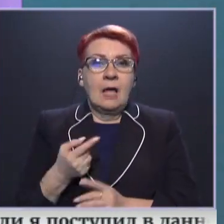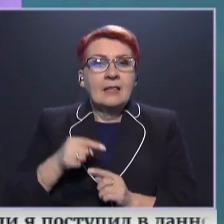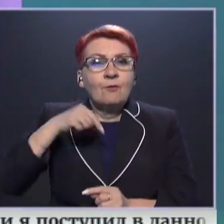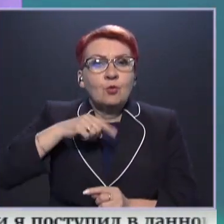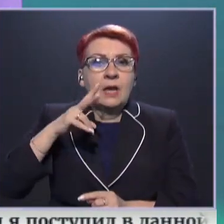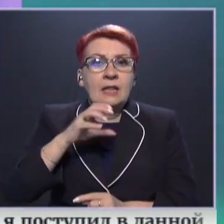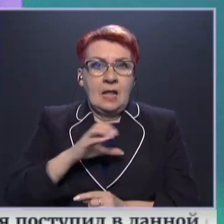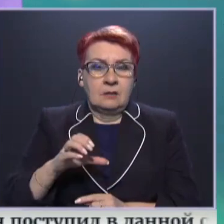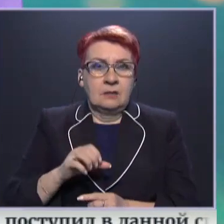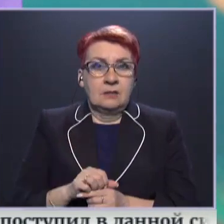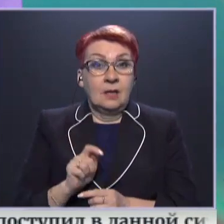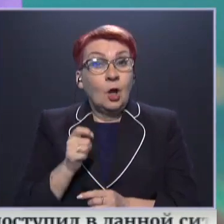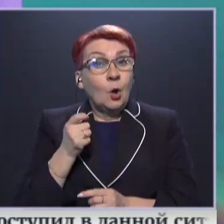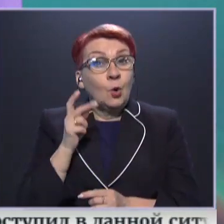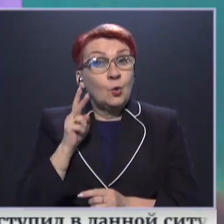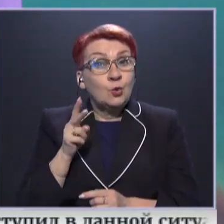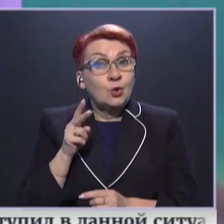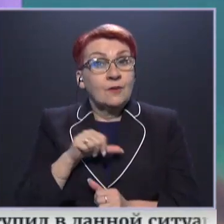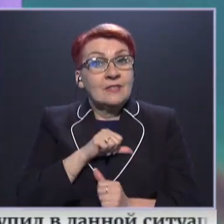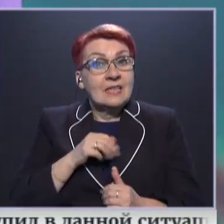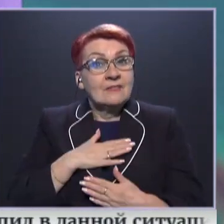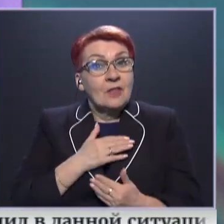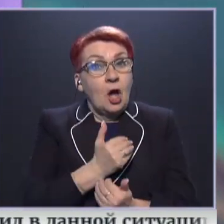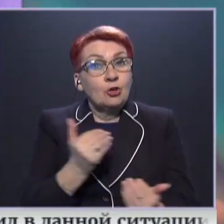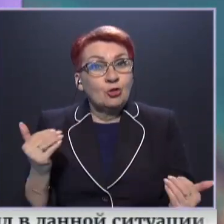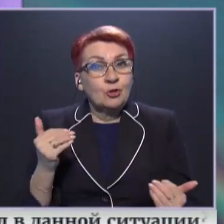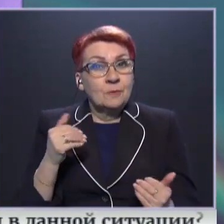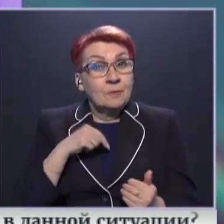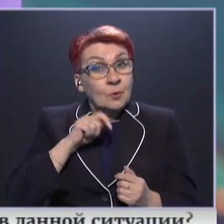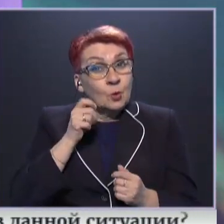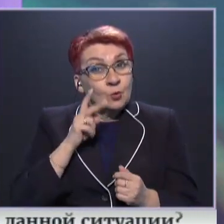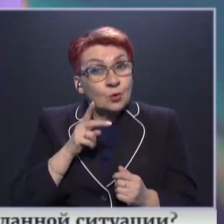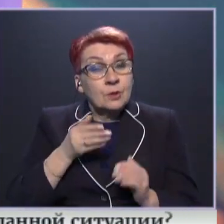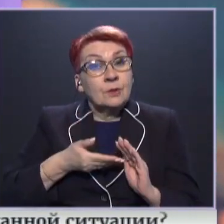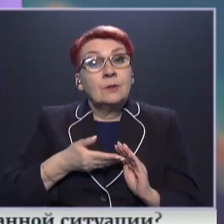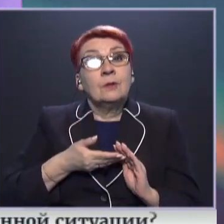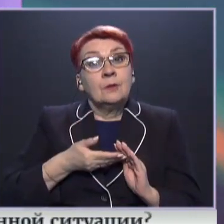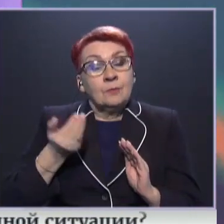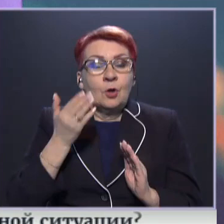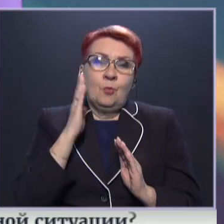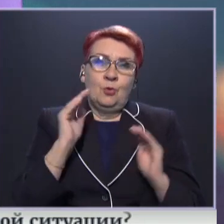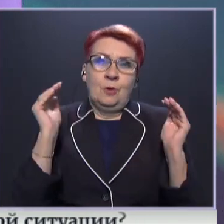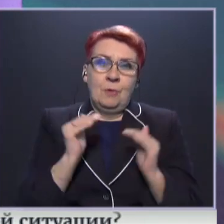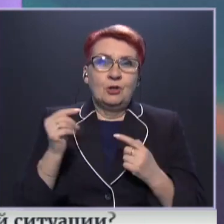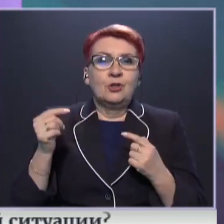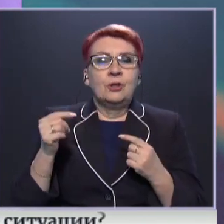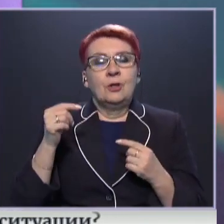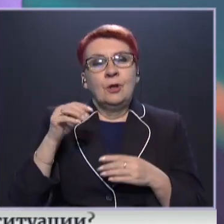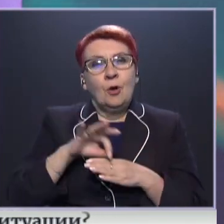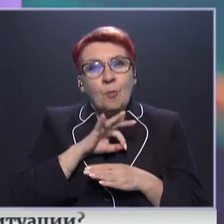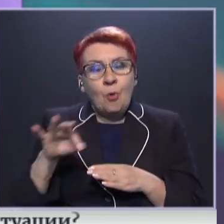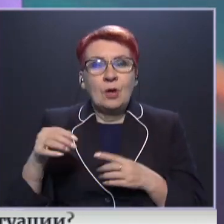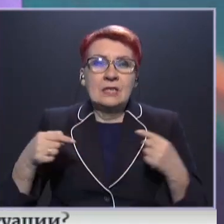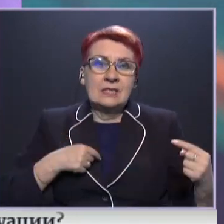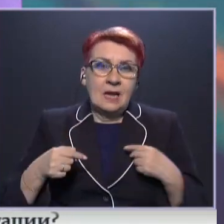нас находится. Этот ключик там лежит, в нашем сердце. А уже тогда меньше станет боли, меньше станет страданий, меньше